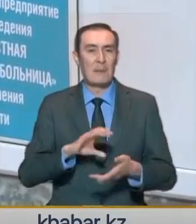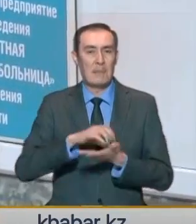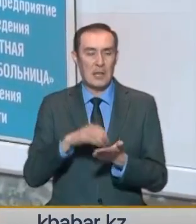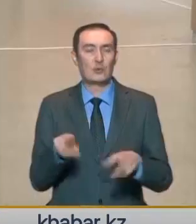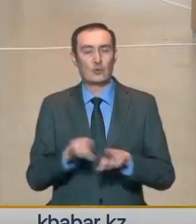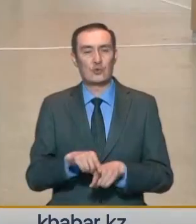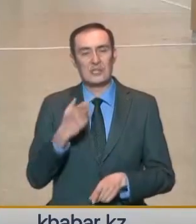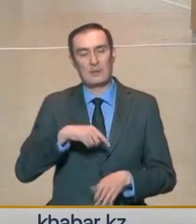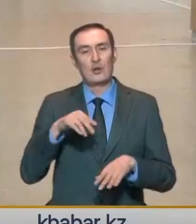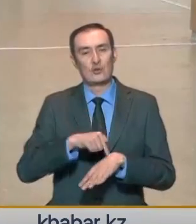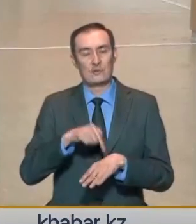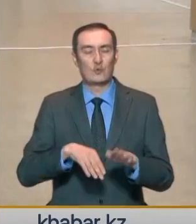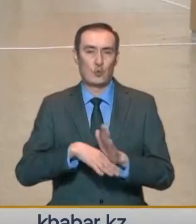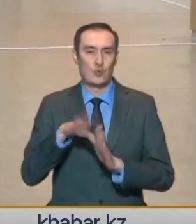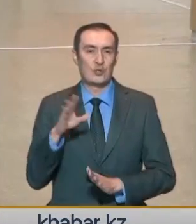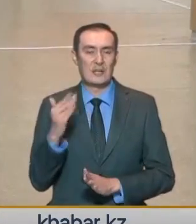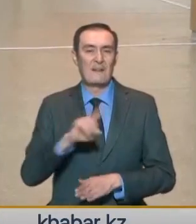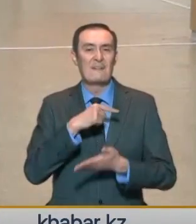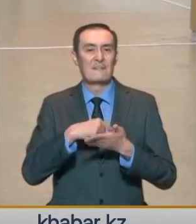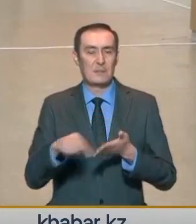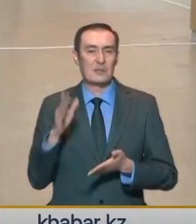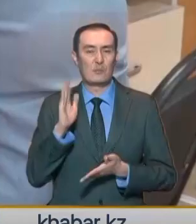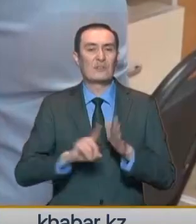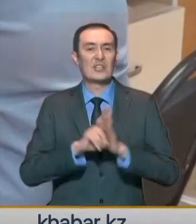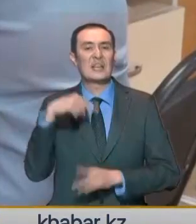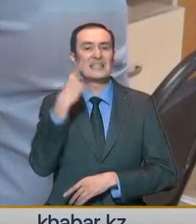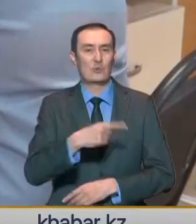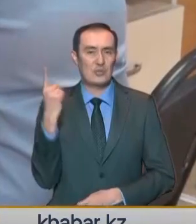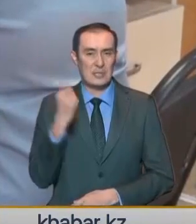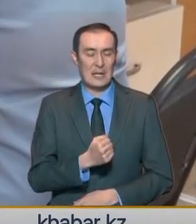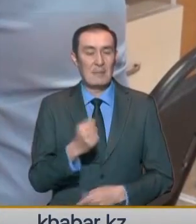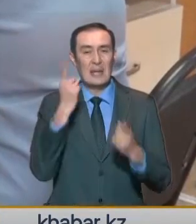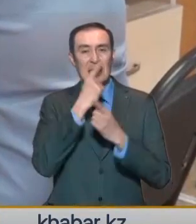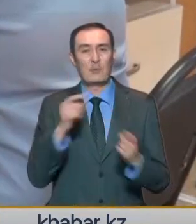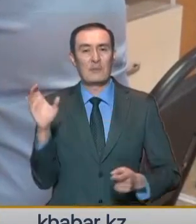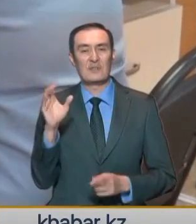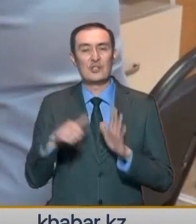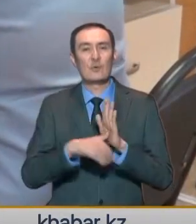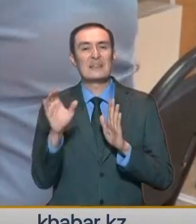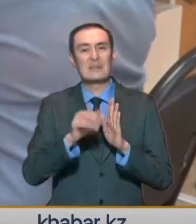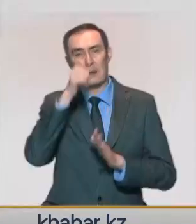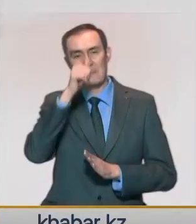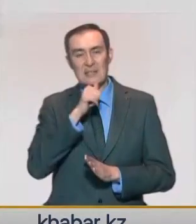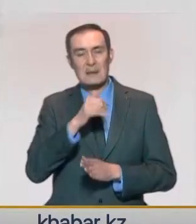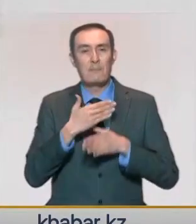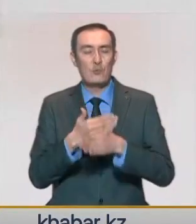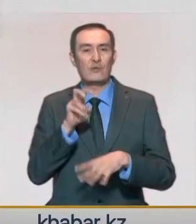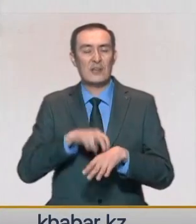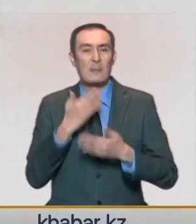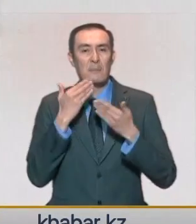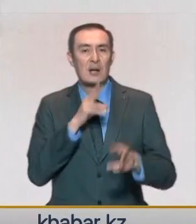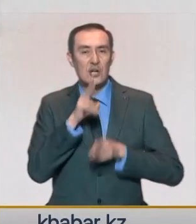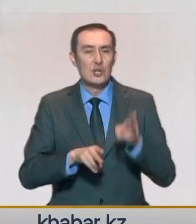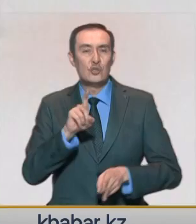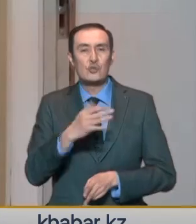палату, также чувствуют себя хорошо. Их выписка планируется в начале следующей недели. Напомню, 6 сентября за помощью к врачам